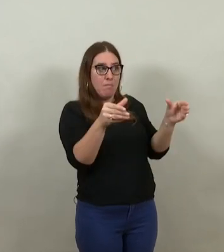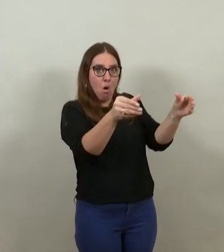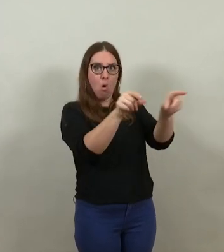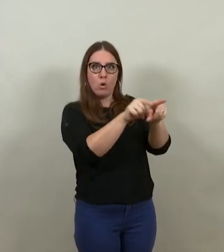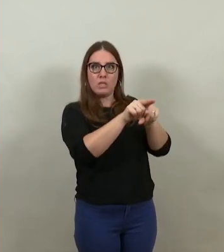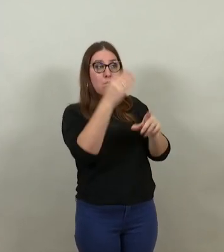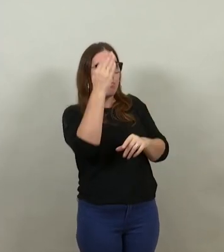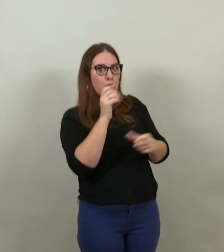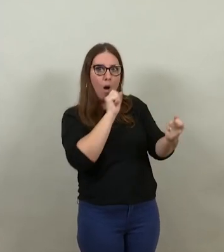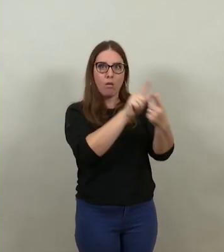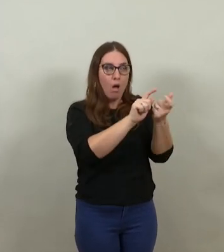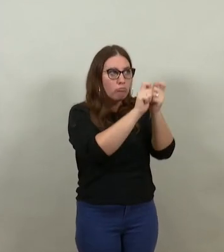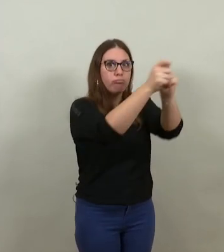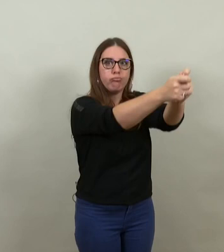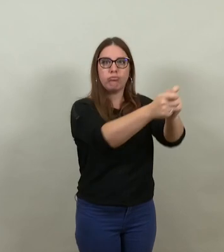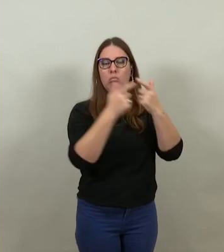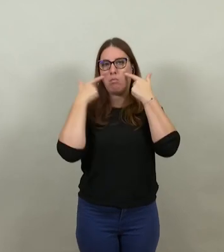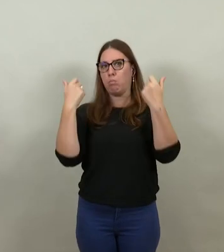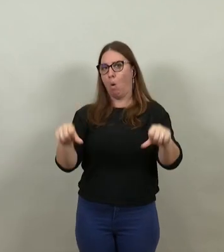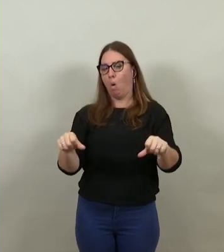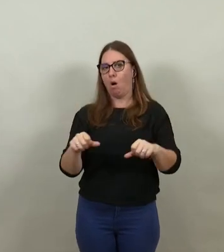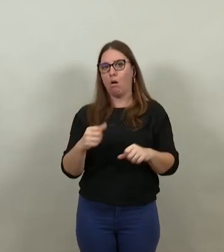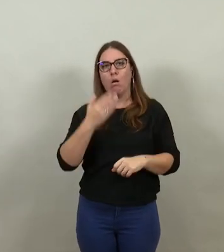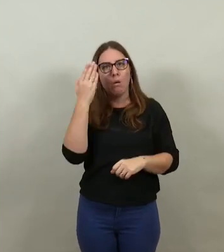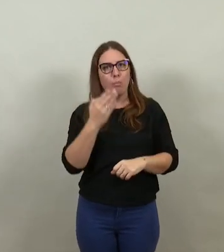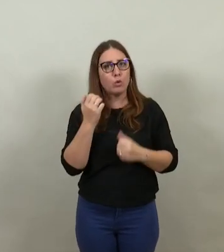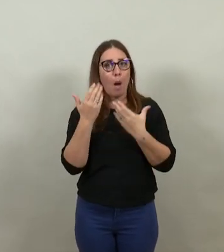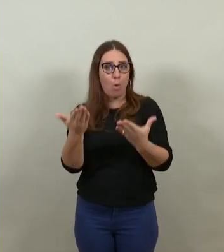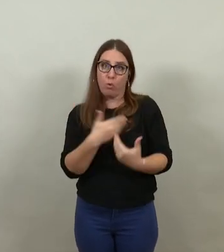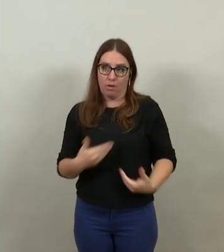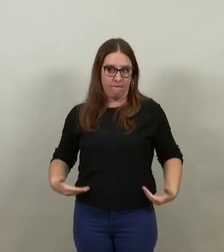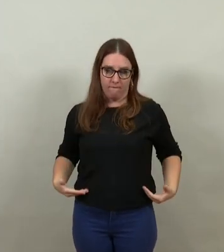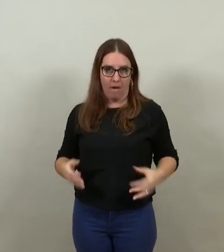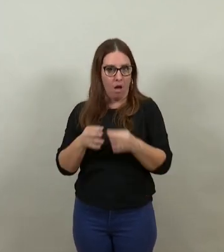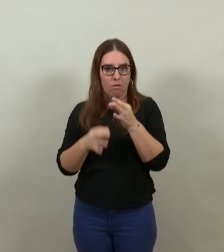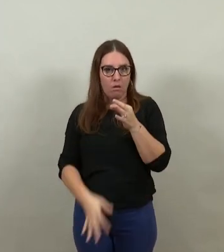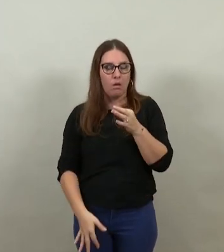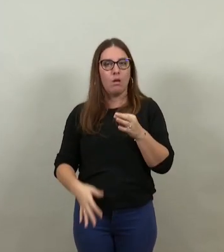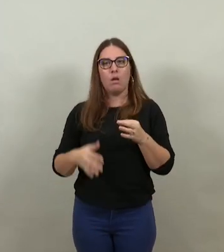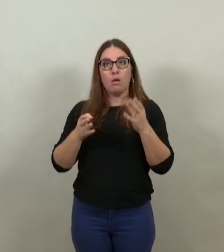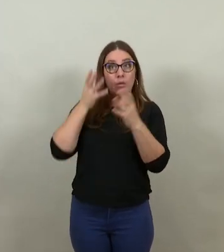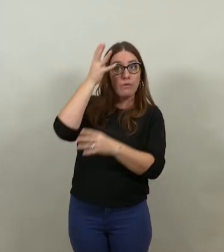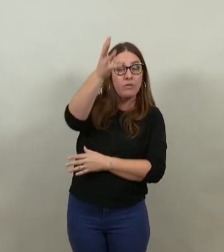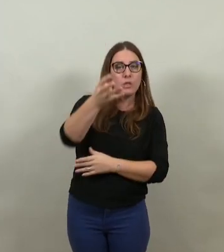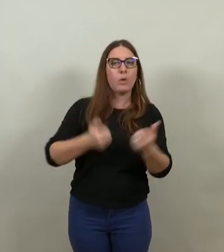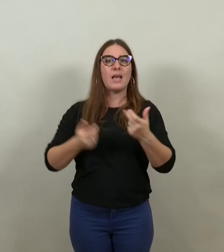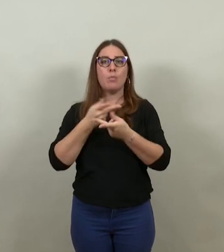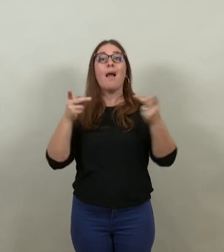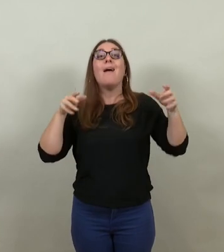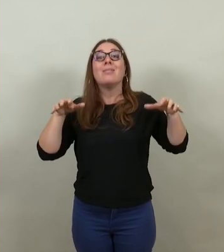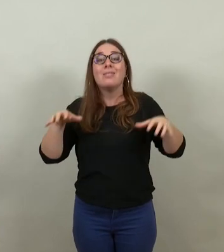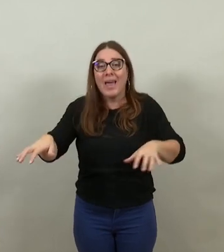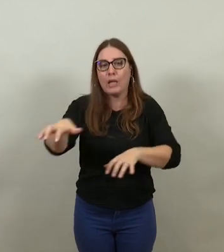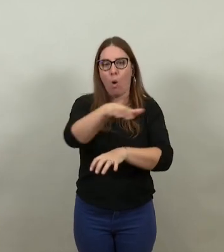ça ça manque bien et puis aussi faire des propositions concrètes et je termine là-dessus avec une vision de service public territorial de